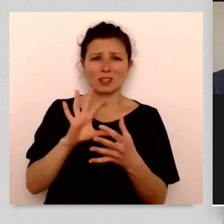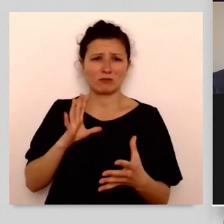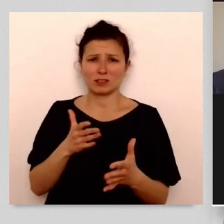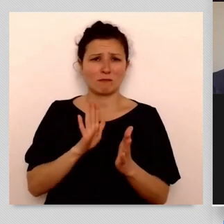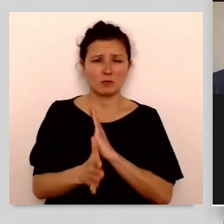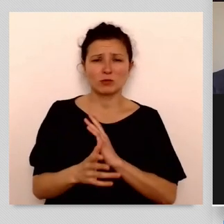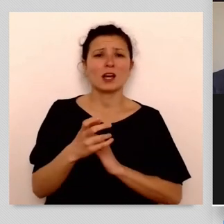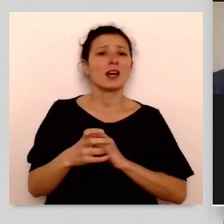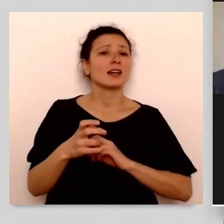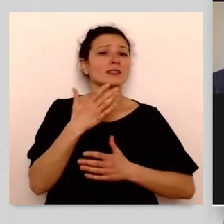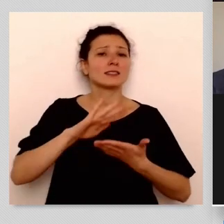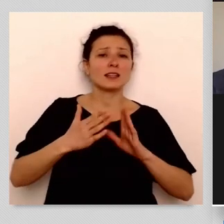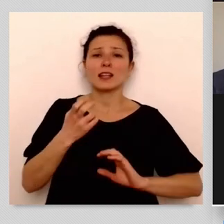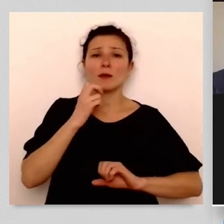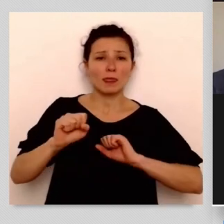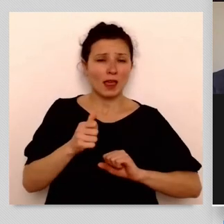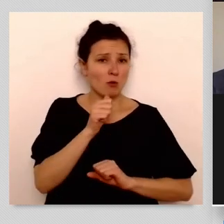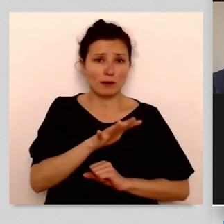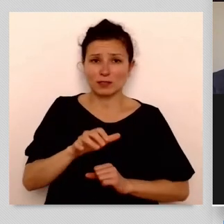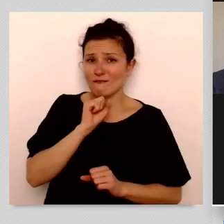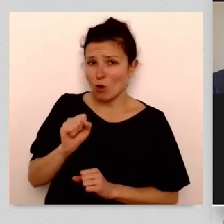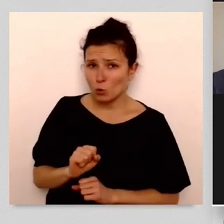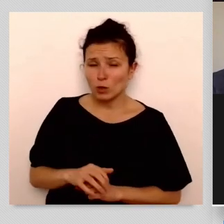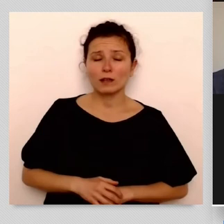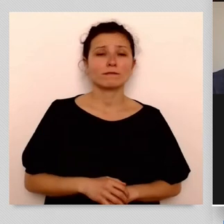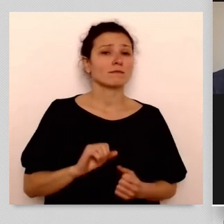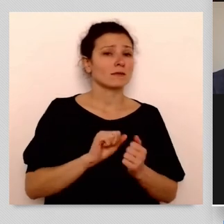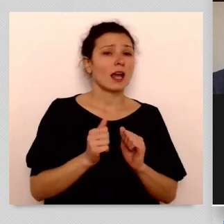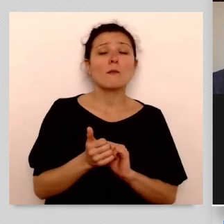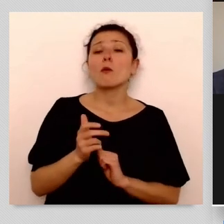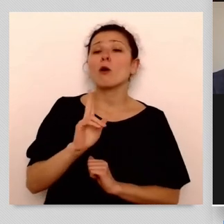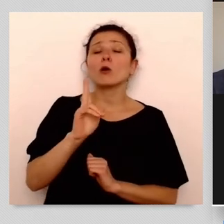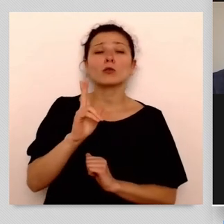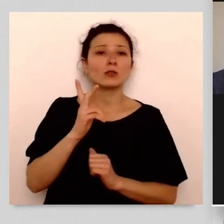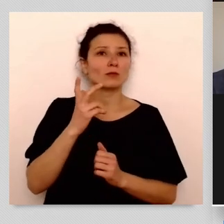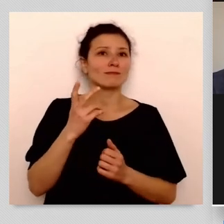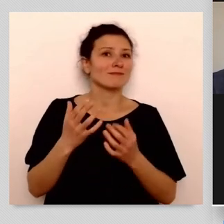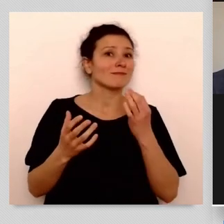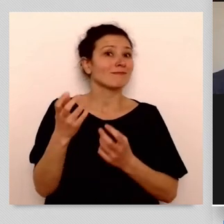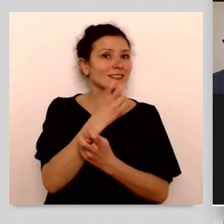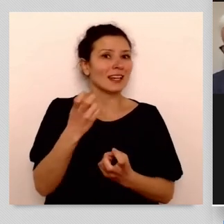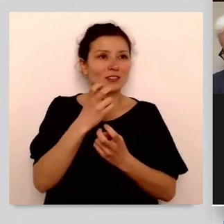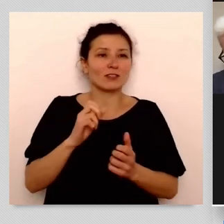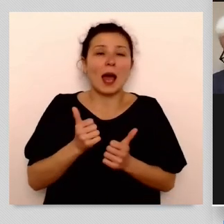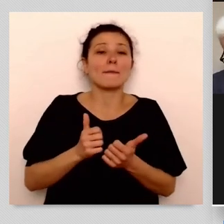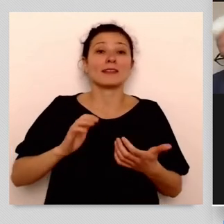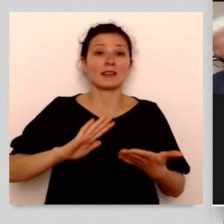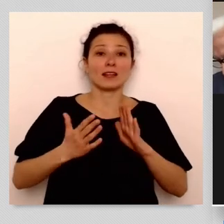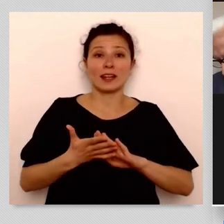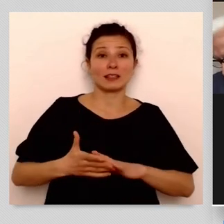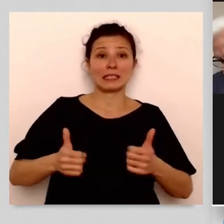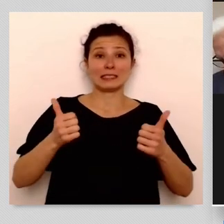rynkiem elektroenergetycznym europejskim w ogóle, albo inaczej zainteresowane destabilizacją tego systemu, to być może jest to